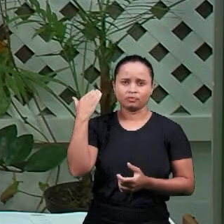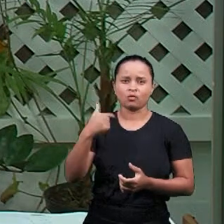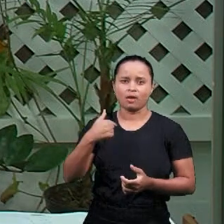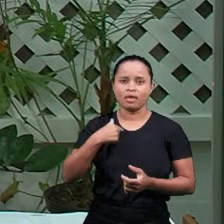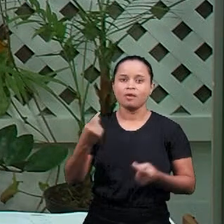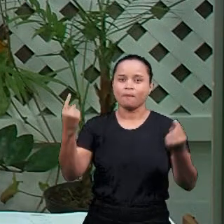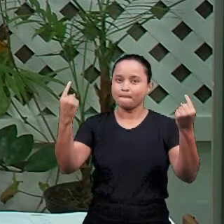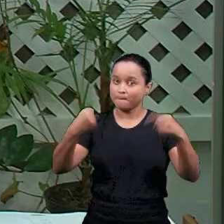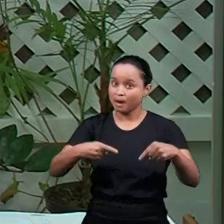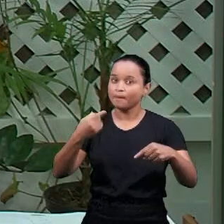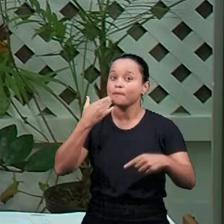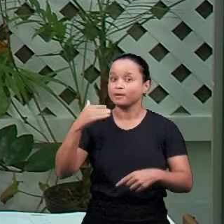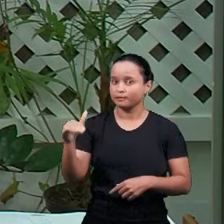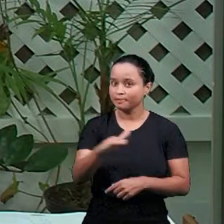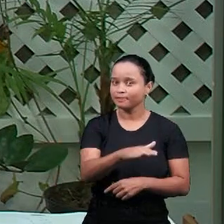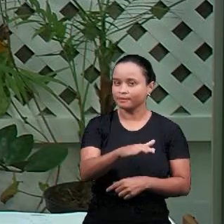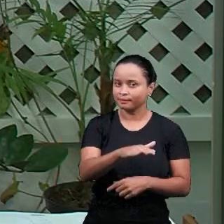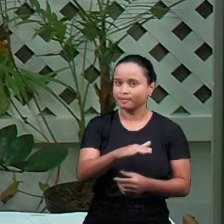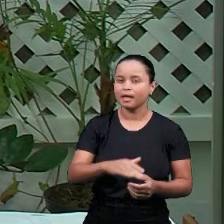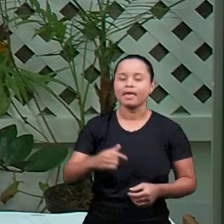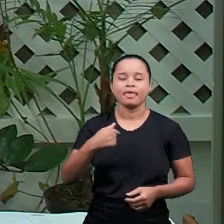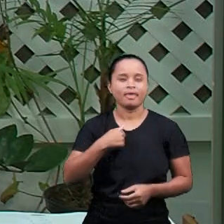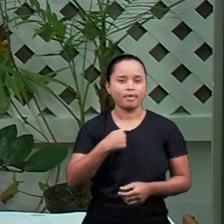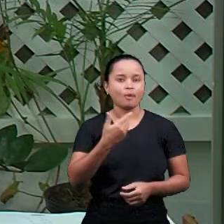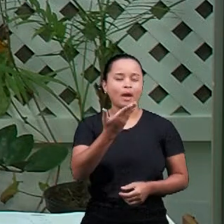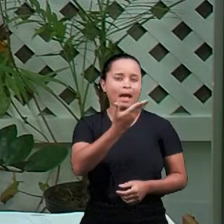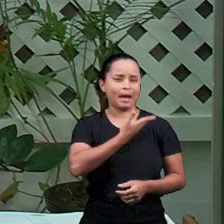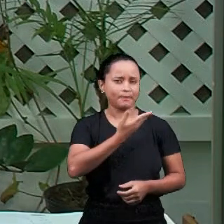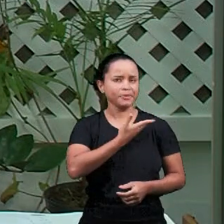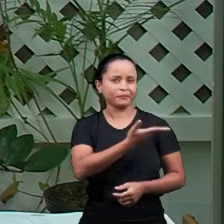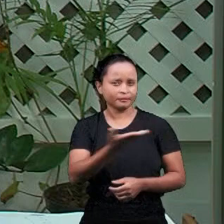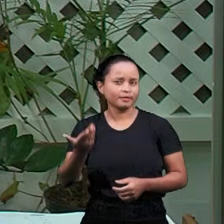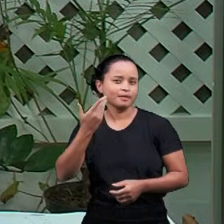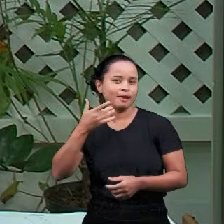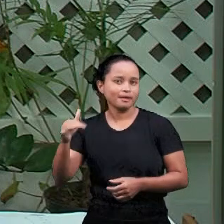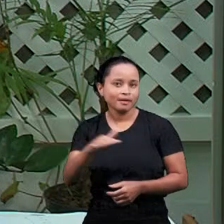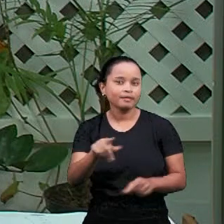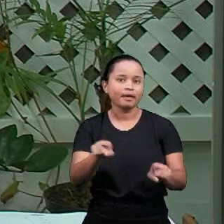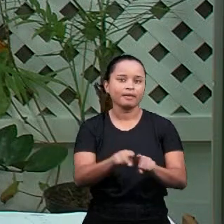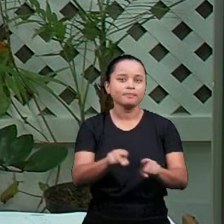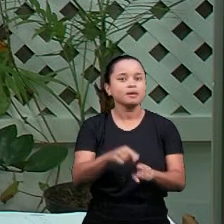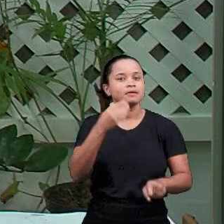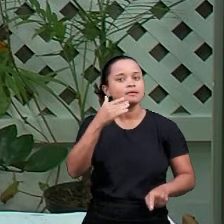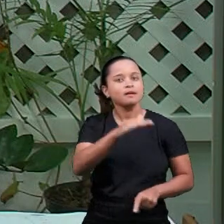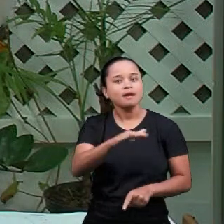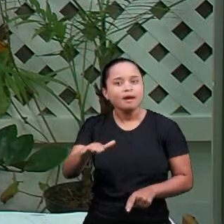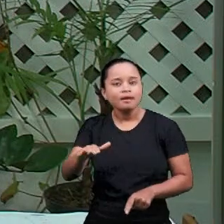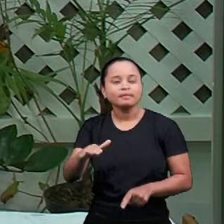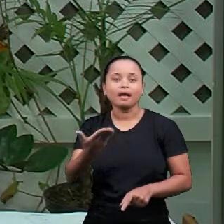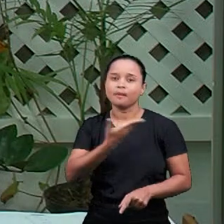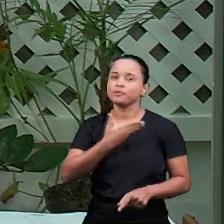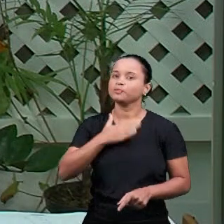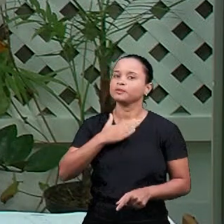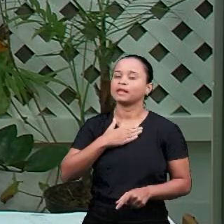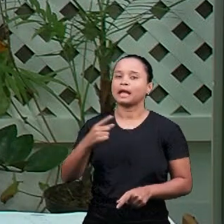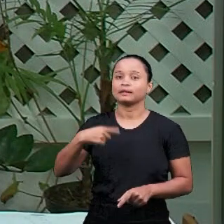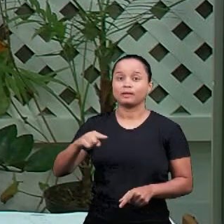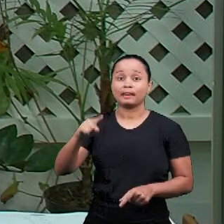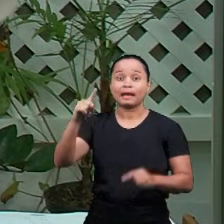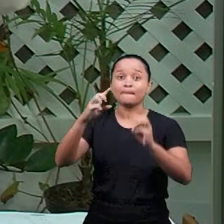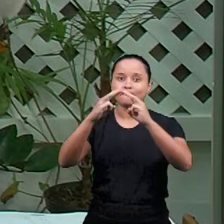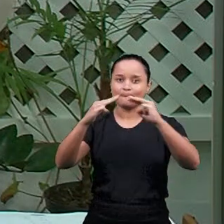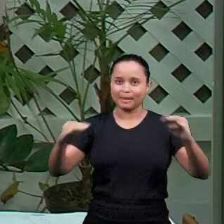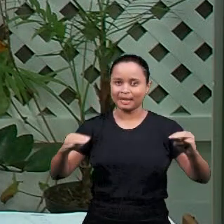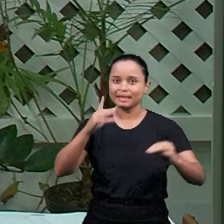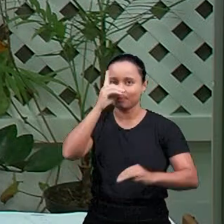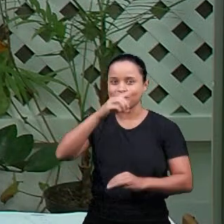enfants. Je suis ami des enfants, ils sont mes amis aussi. Je suis toujours au Manaïm, on a une bonne conversation